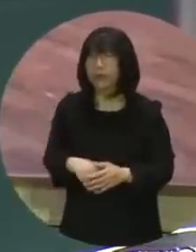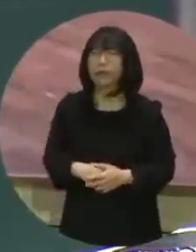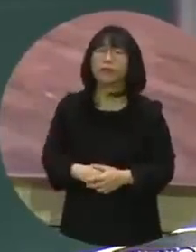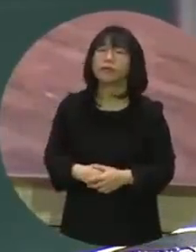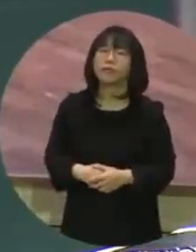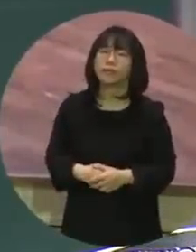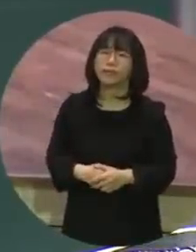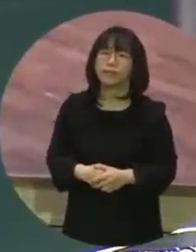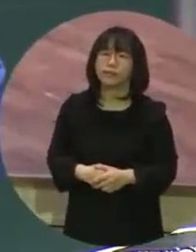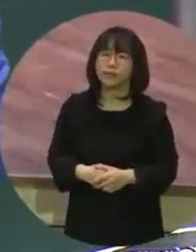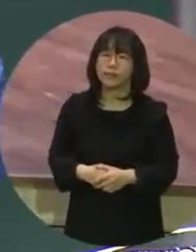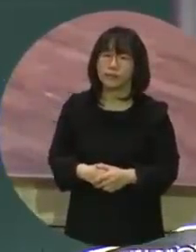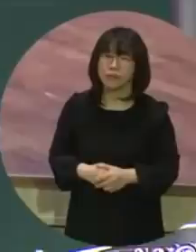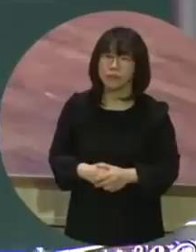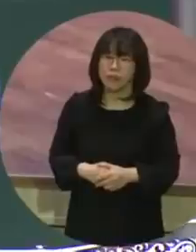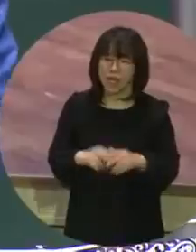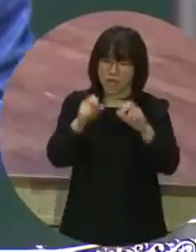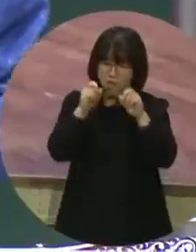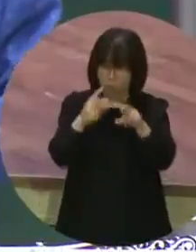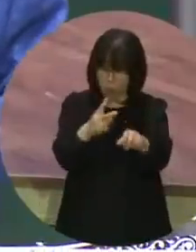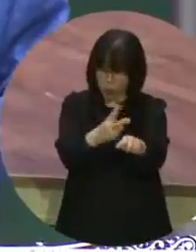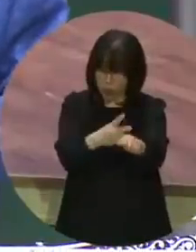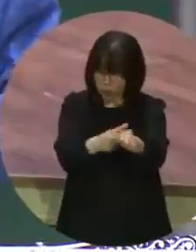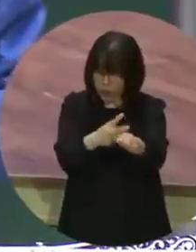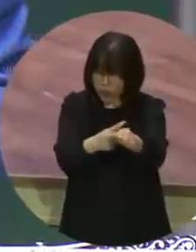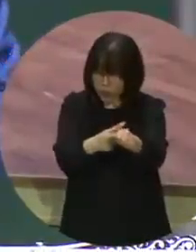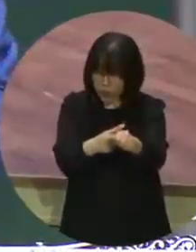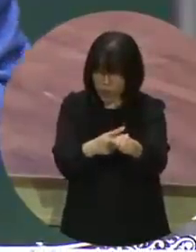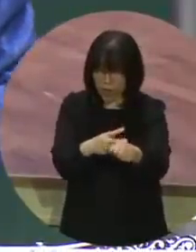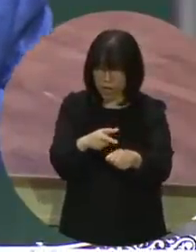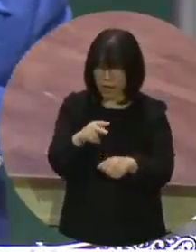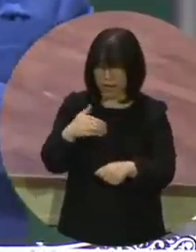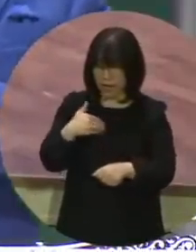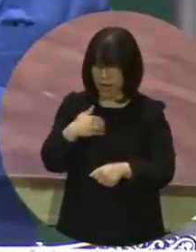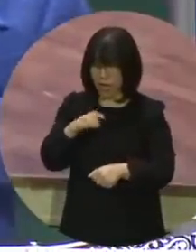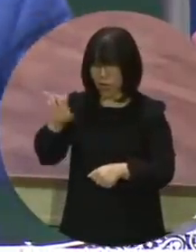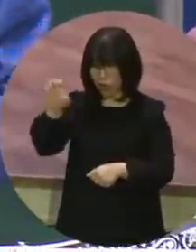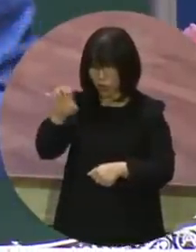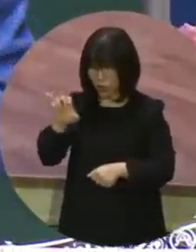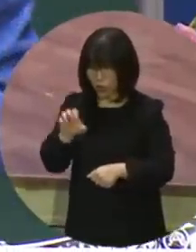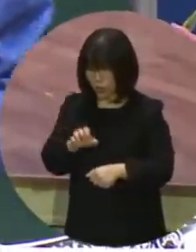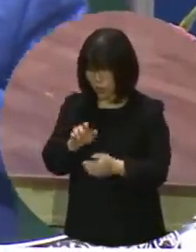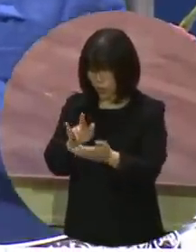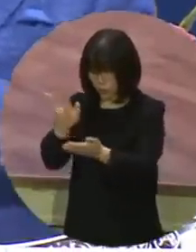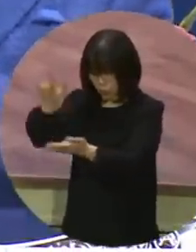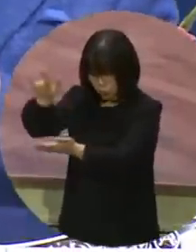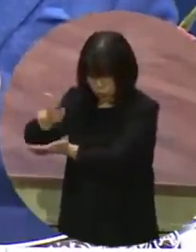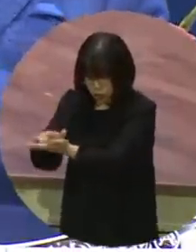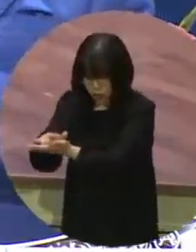파송 선교사들은요, 유럽 다 와요. 그 렘너트 들어오죠. 옵니다.